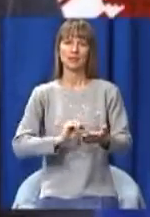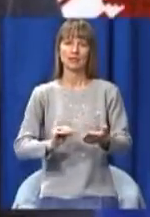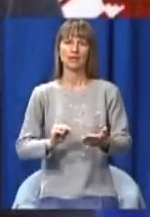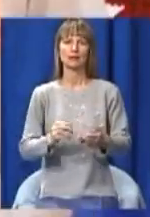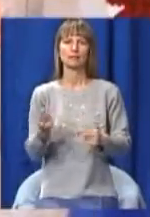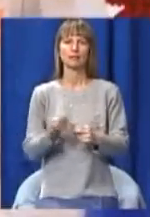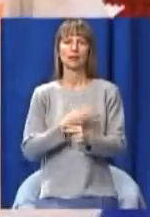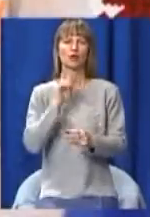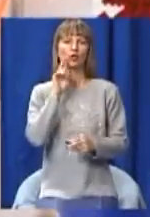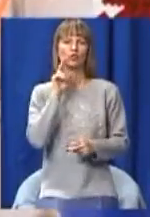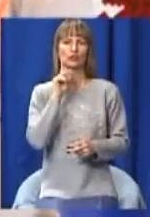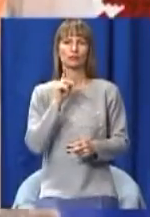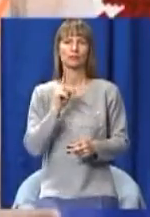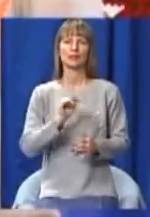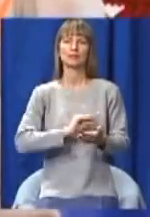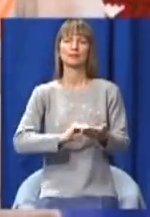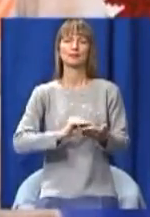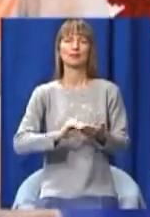без ошибок.